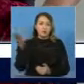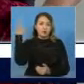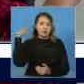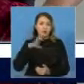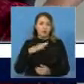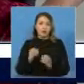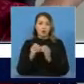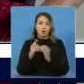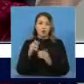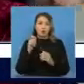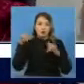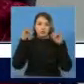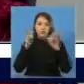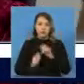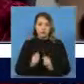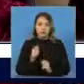11 сиыр саудым,